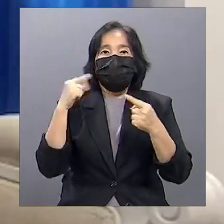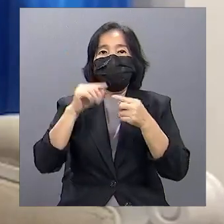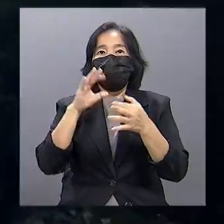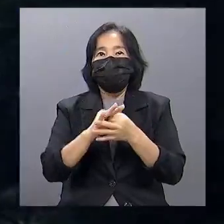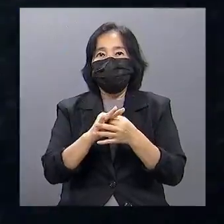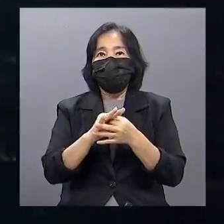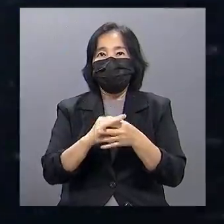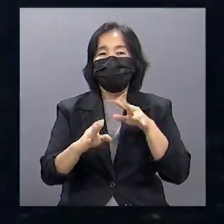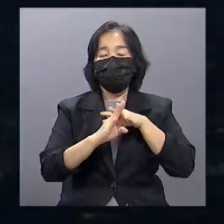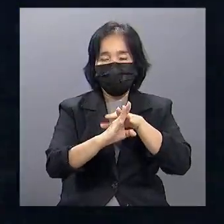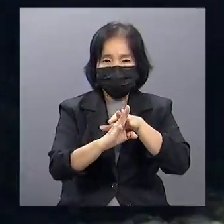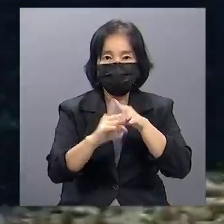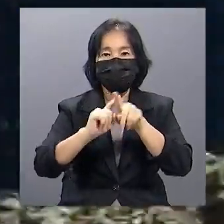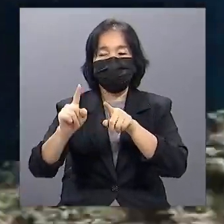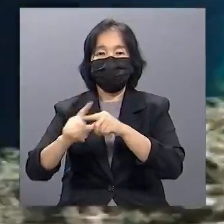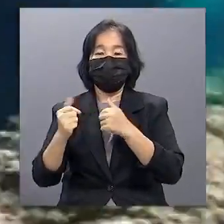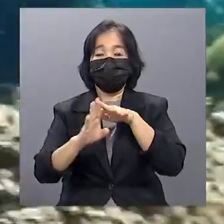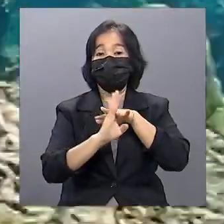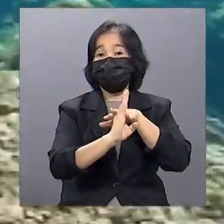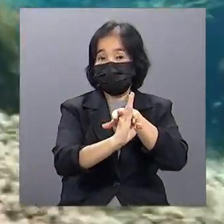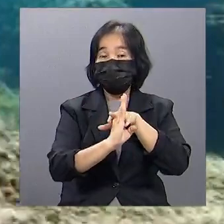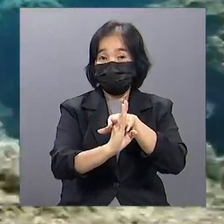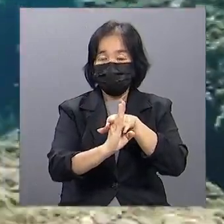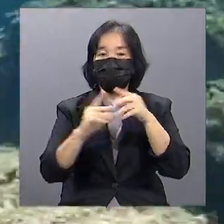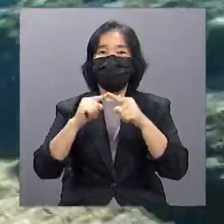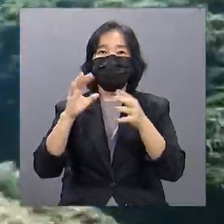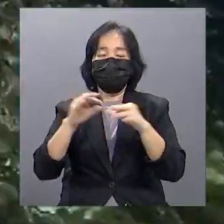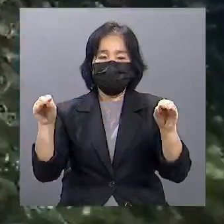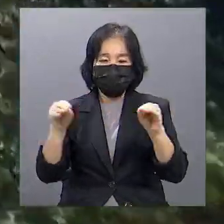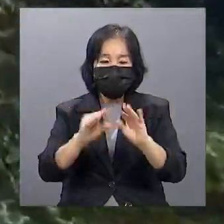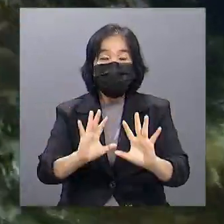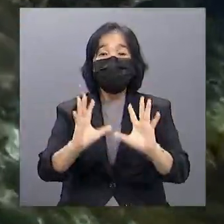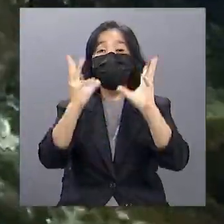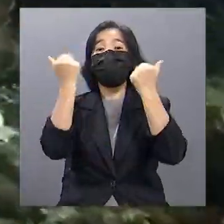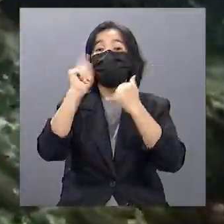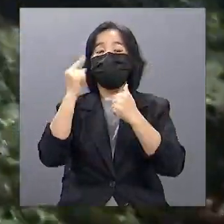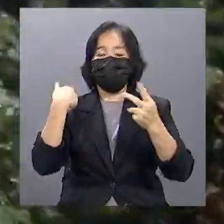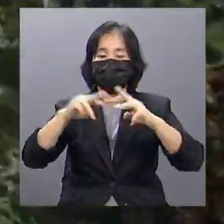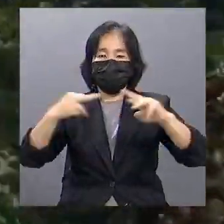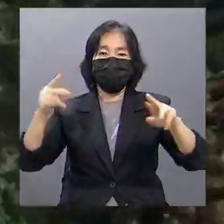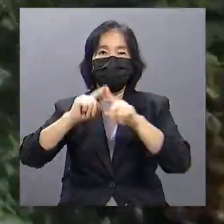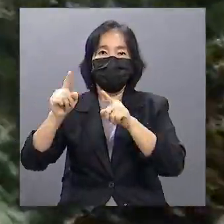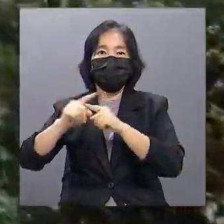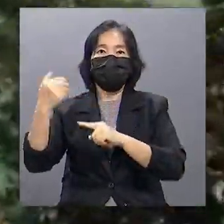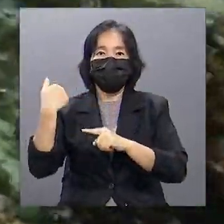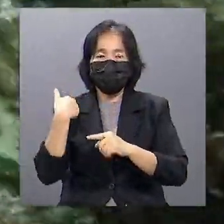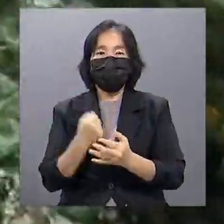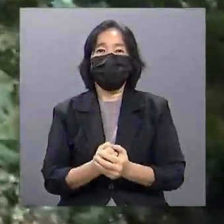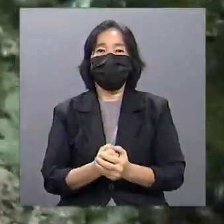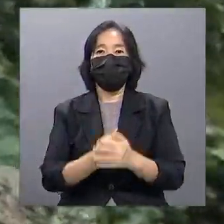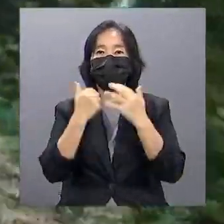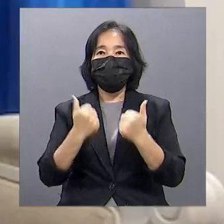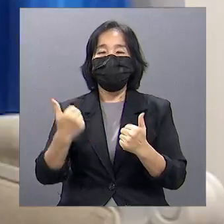คะปลาฉลามที่จัดอยู่ในชนิดที่ใกล้สูญพันธุ์อย่างยิ่งนะคะที่หรือที่เราเรียกนะว่า critical endanger เนี่ยเรามีทั้งหมด4ชนิดณต